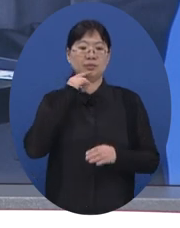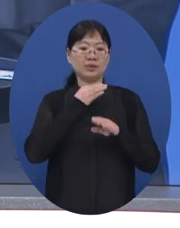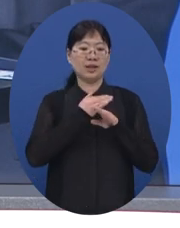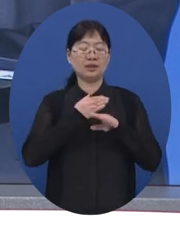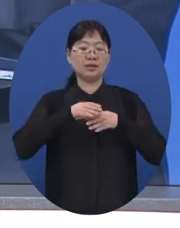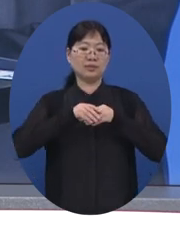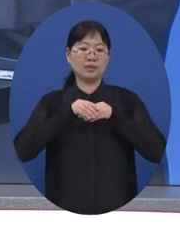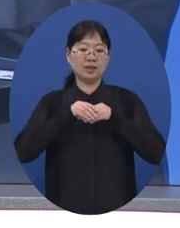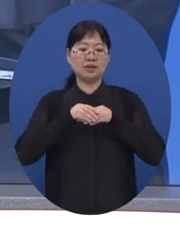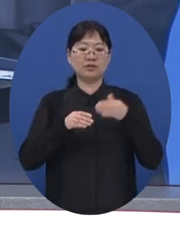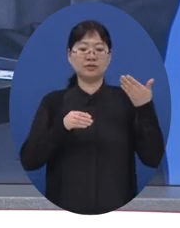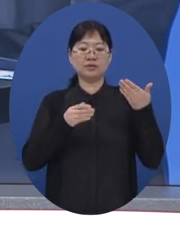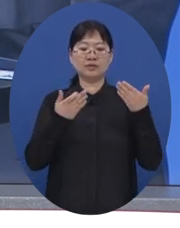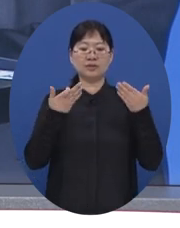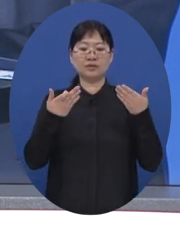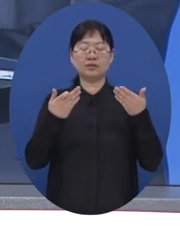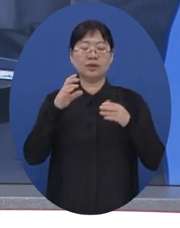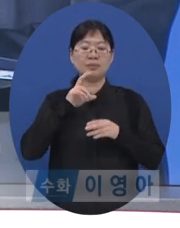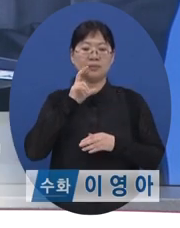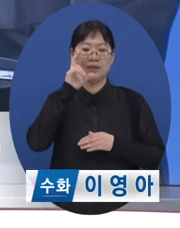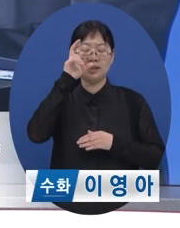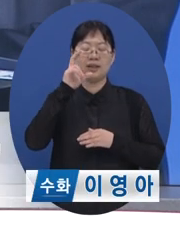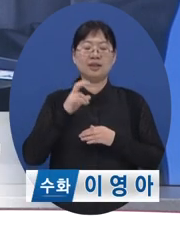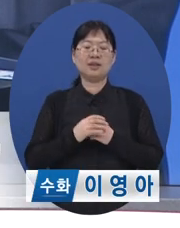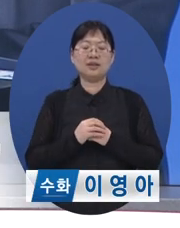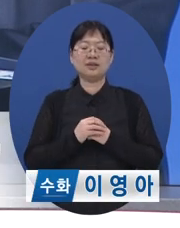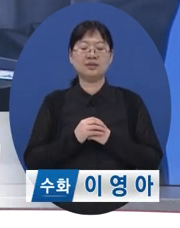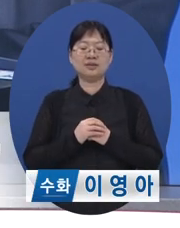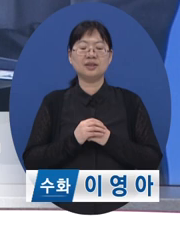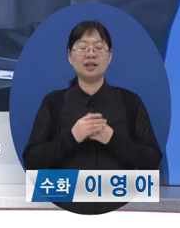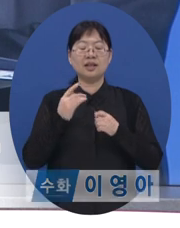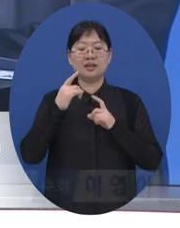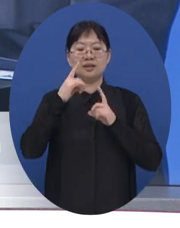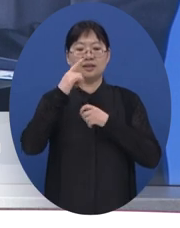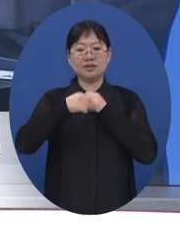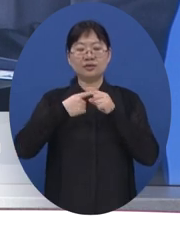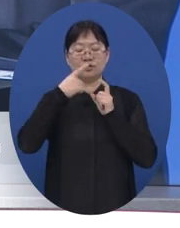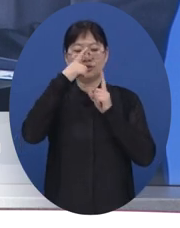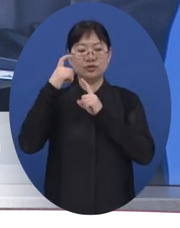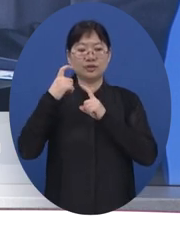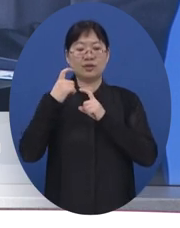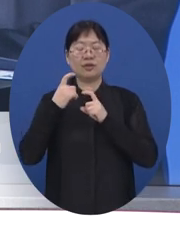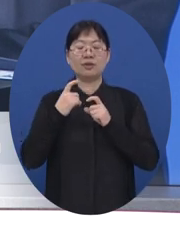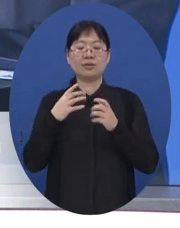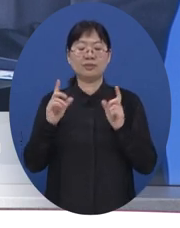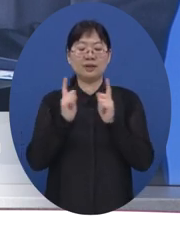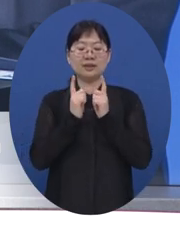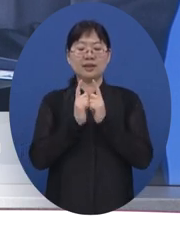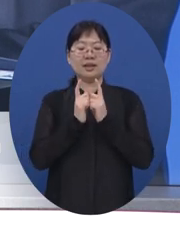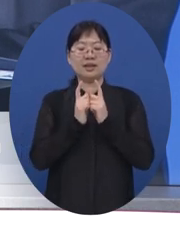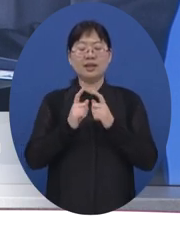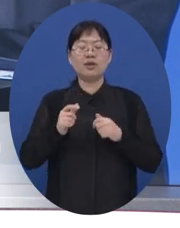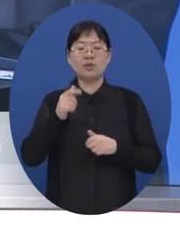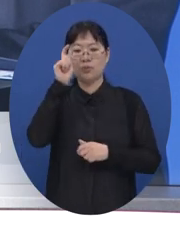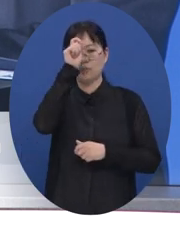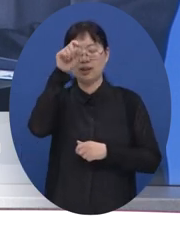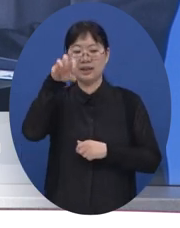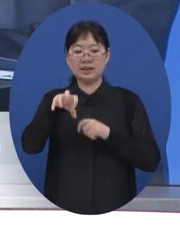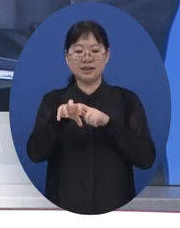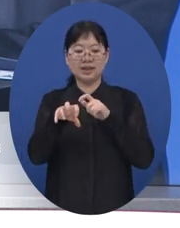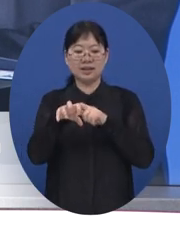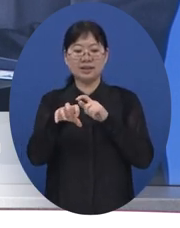남북한이 손을 맞잡은 919 평양 공동선언 1주년을 맞아 2선 19 gmg 포럼이 고양 킨텍스 실렸습니다